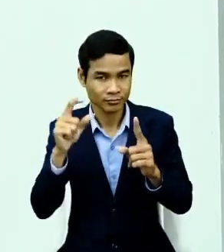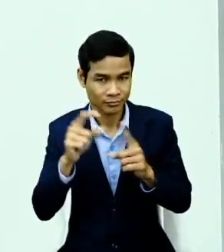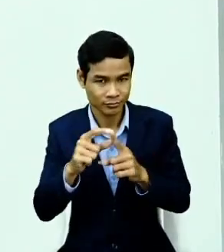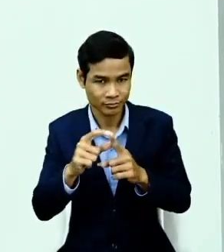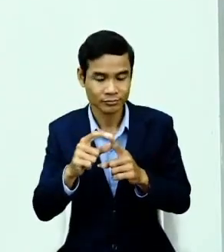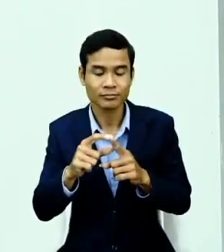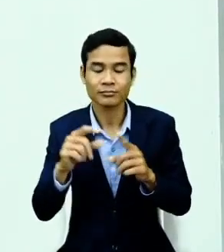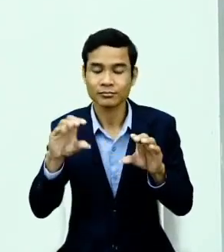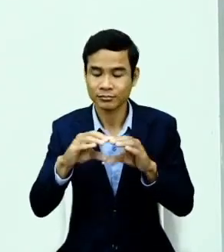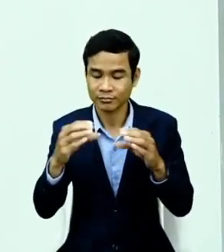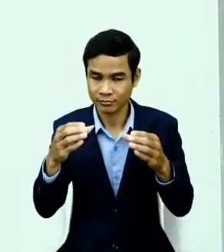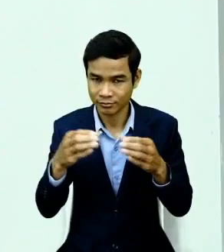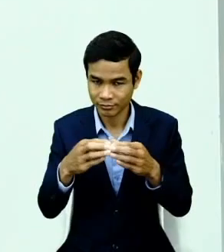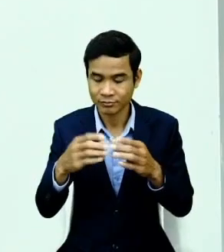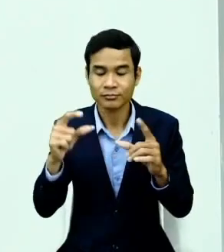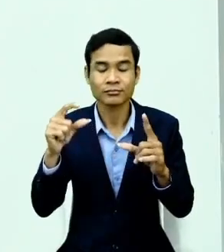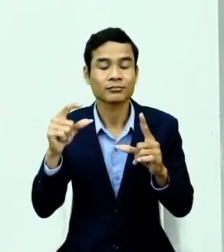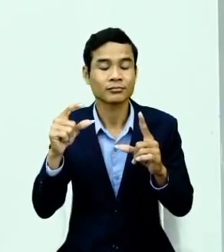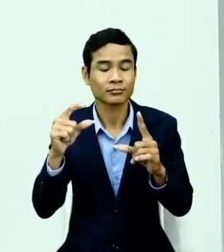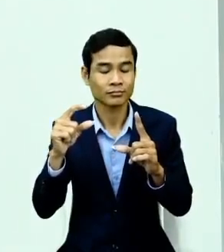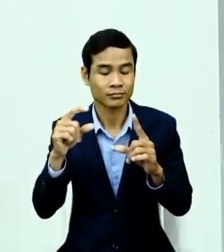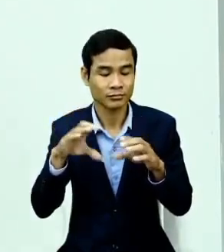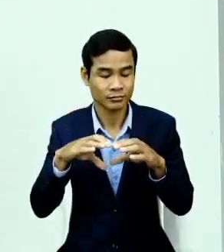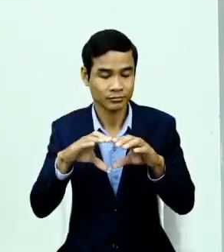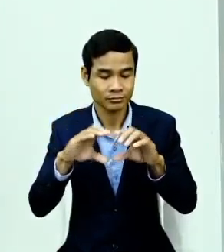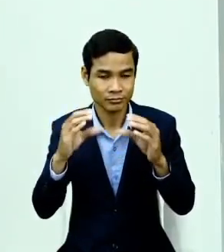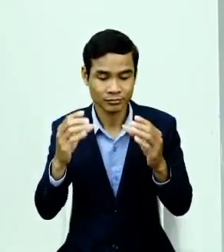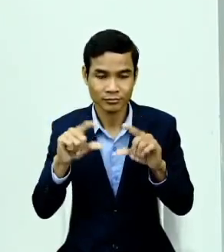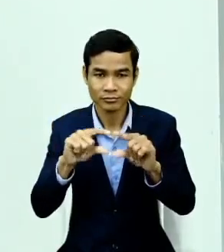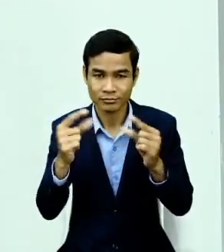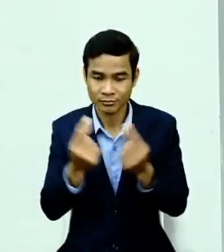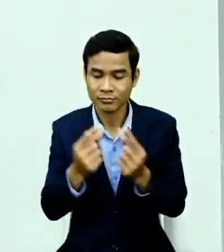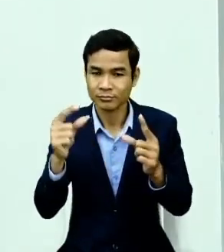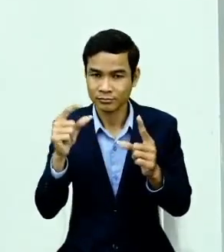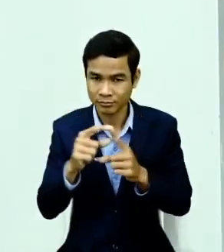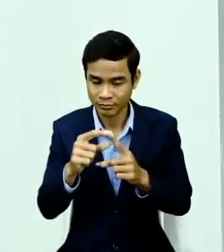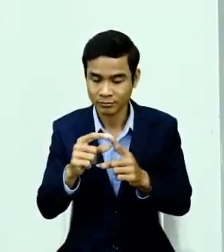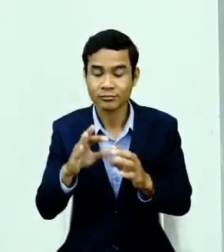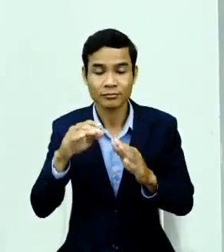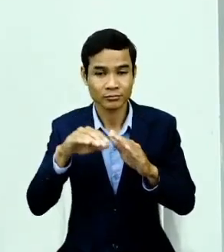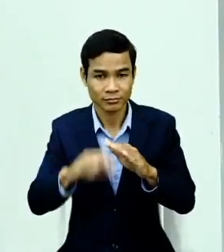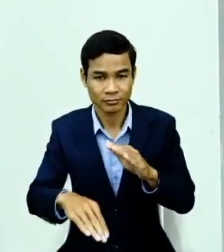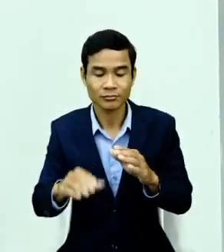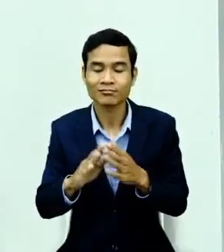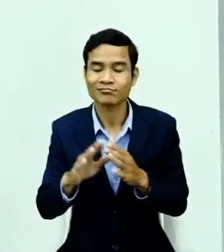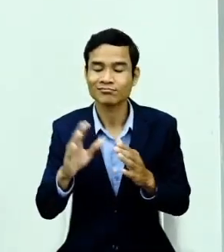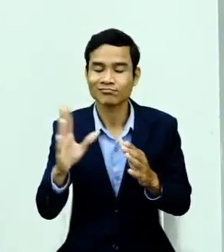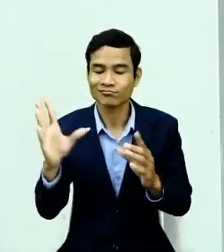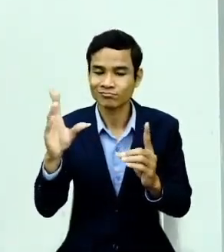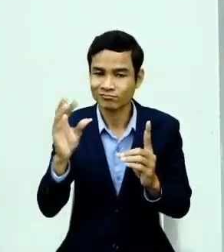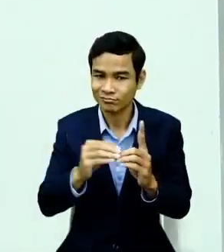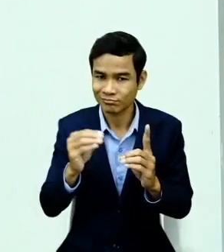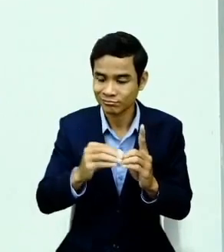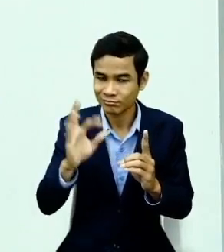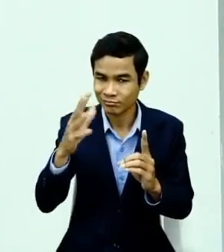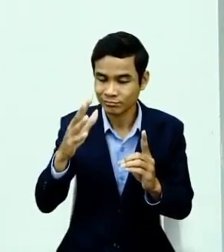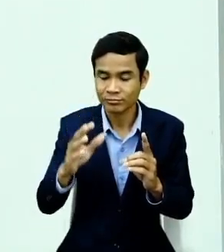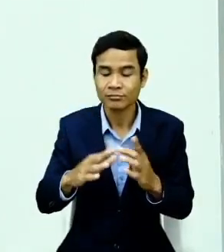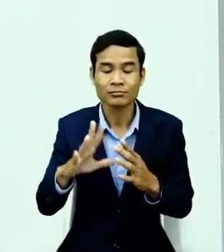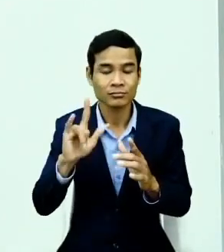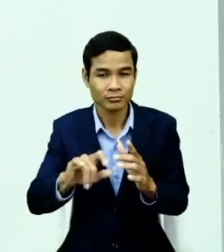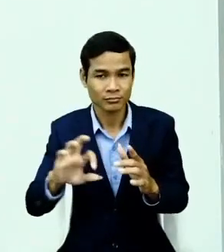Cần xào bìa khẳng kráo. Đói mình bạch xóm. Nâng bà cóp ở bán trâm